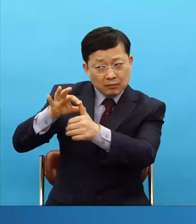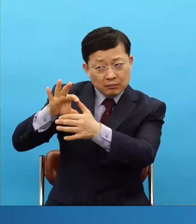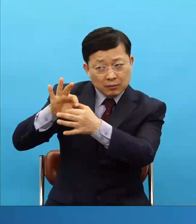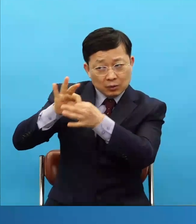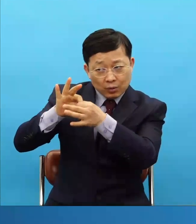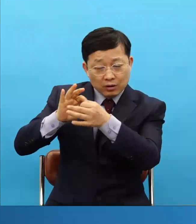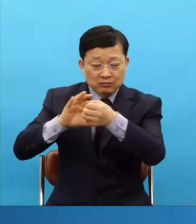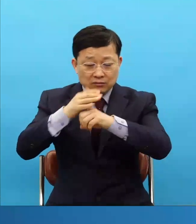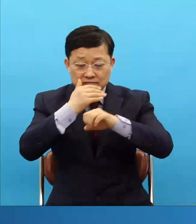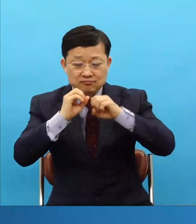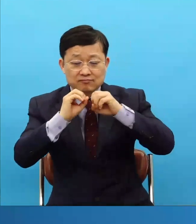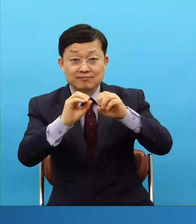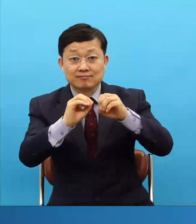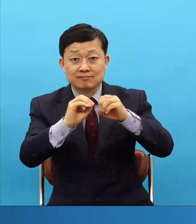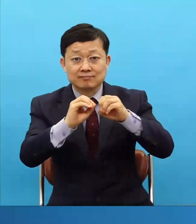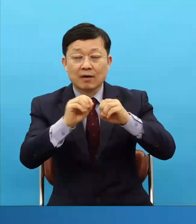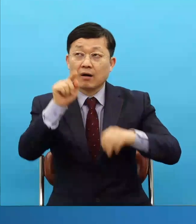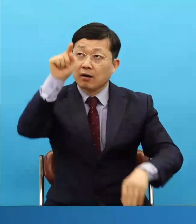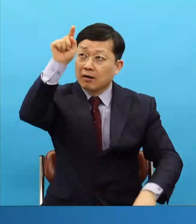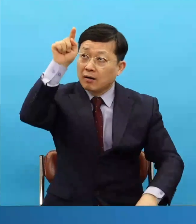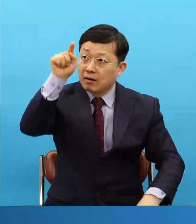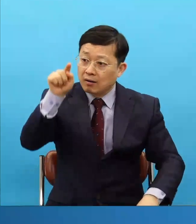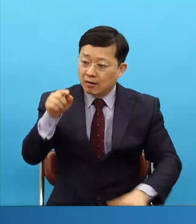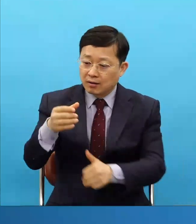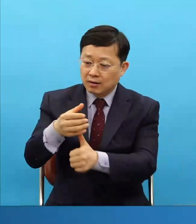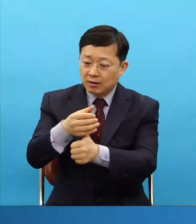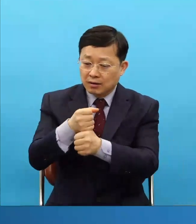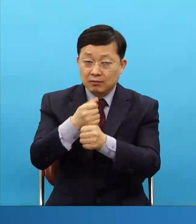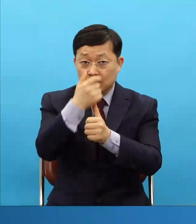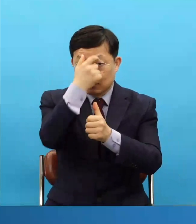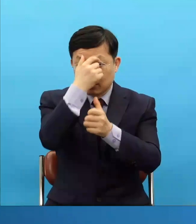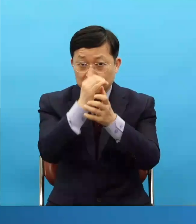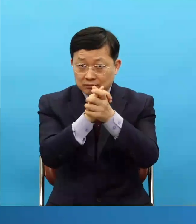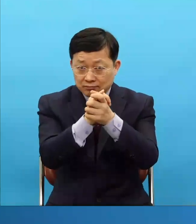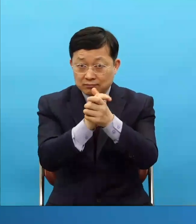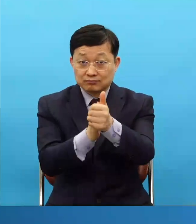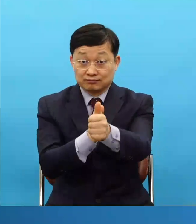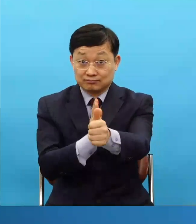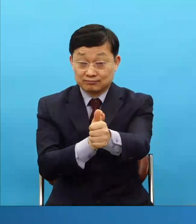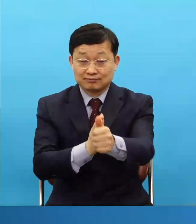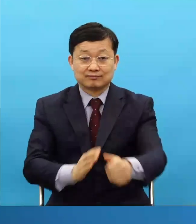늘 하셔야 And 됩니다. so always pray this prayer. 똑같은 겁니다. It's the same thing here.